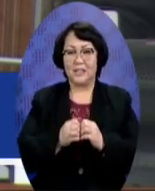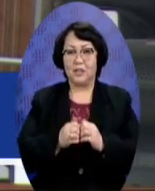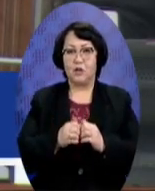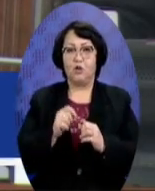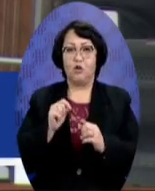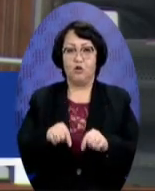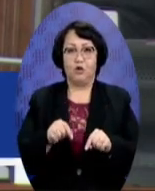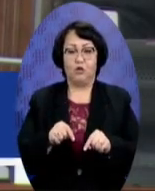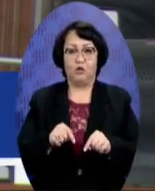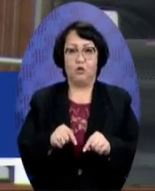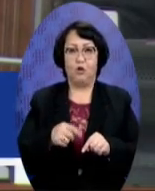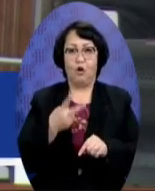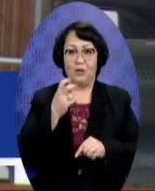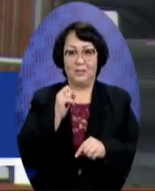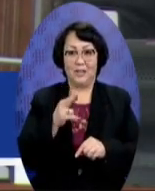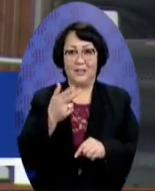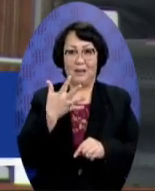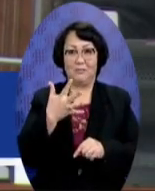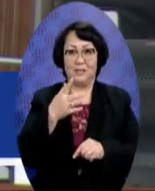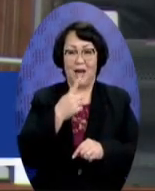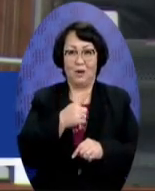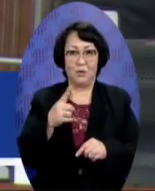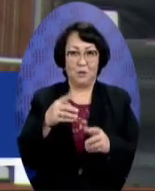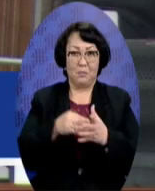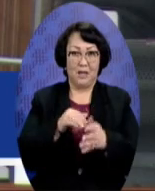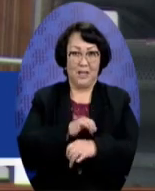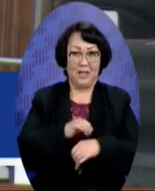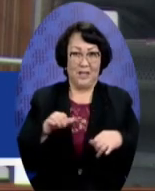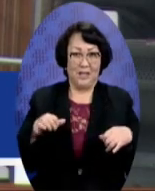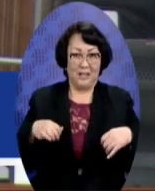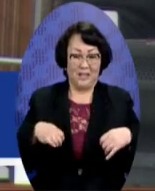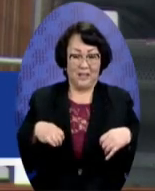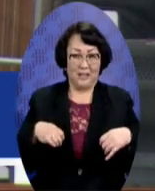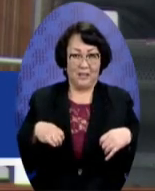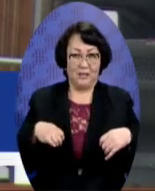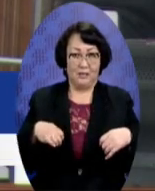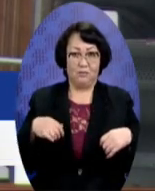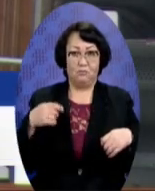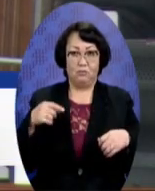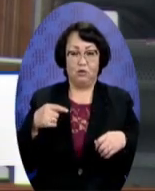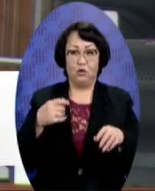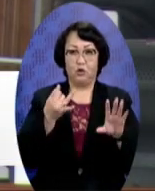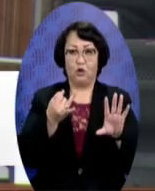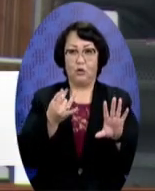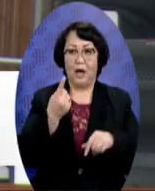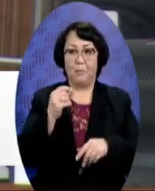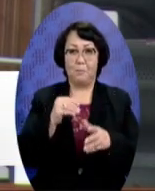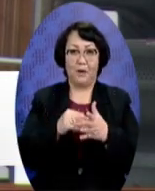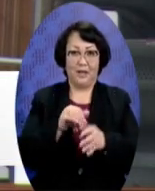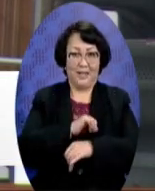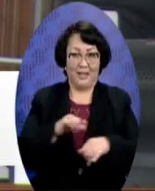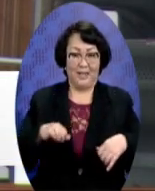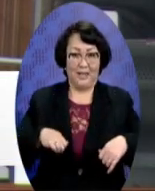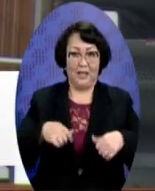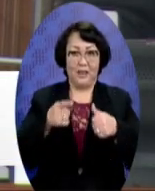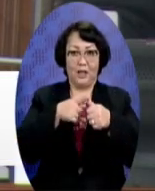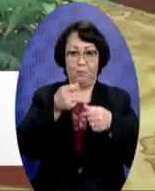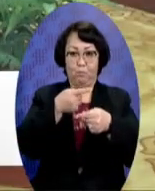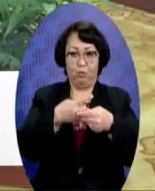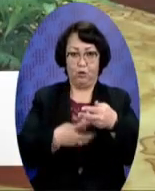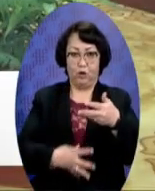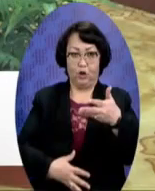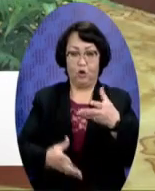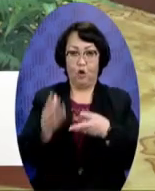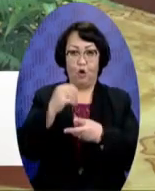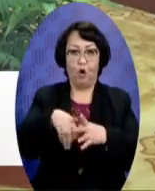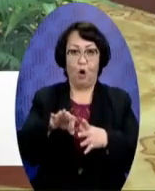өнөөдөр 2 сая 511 мянган иргэдээс 710 мянган иргэн бүртгэл тамрагдаг байна. За энэ